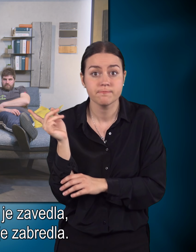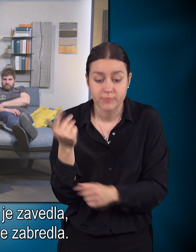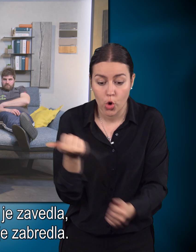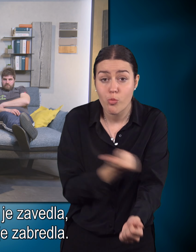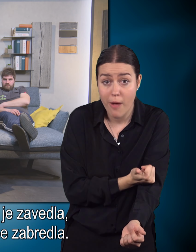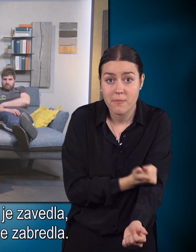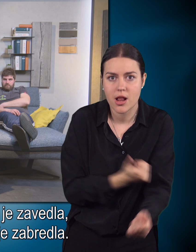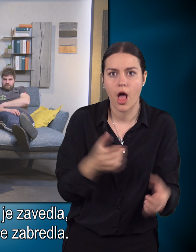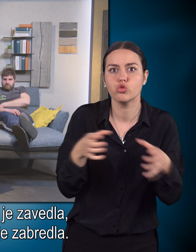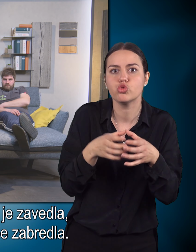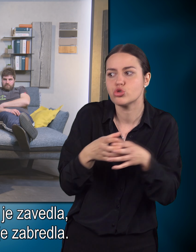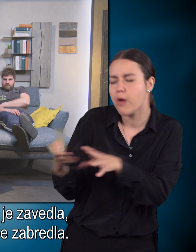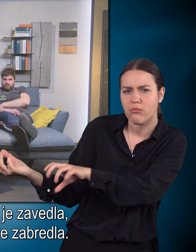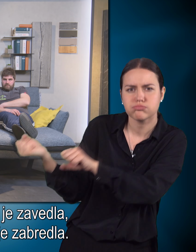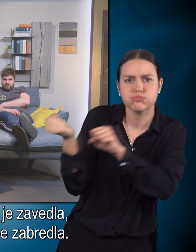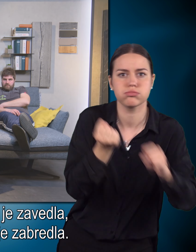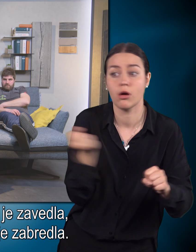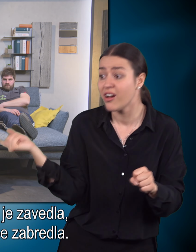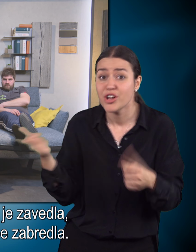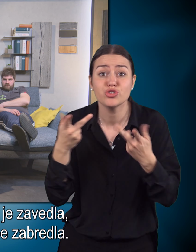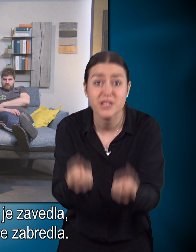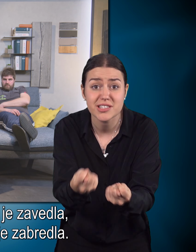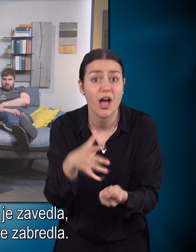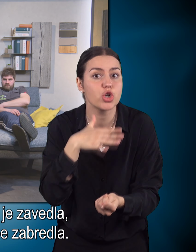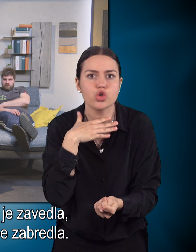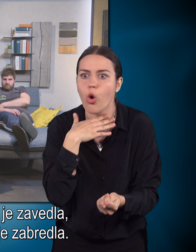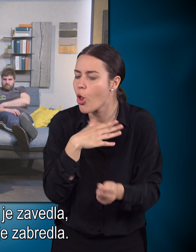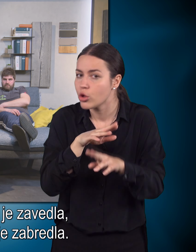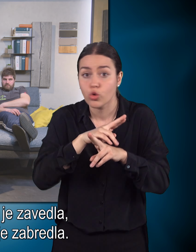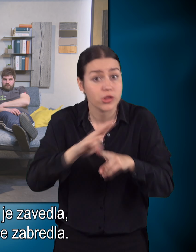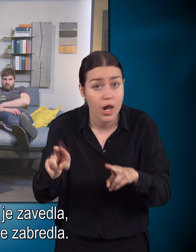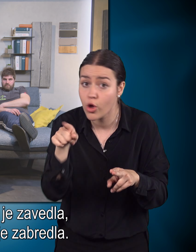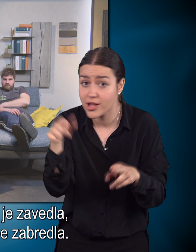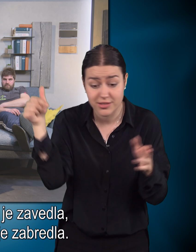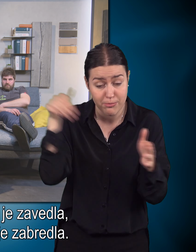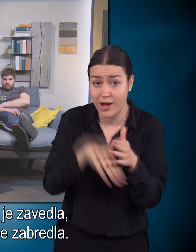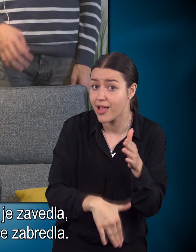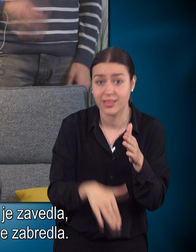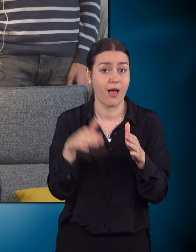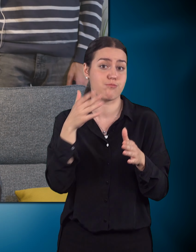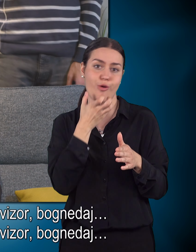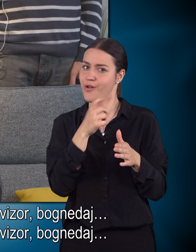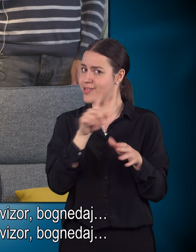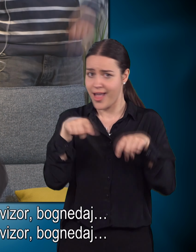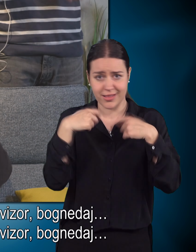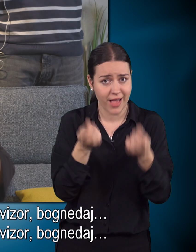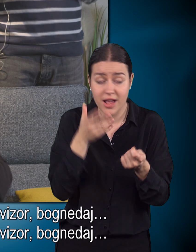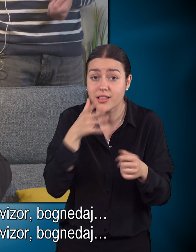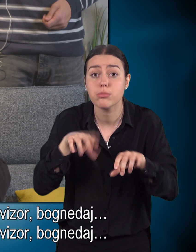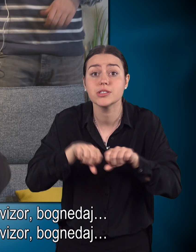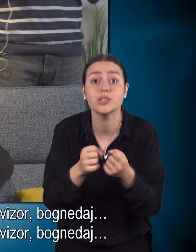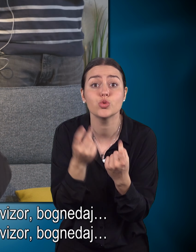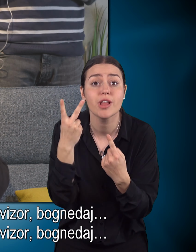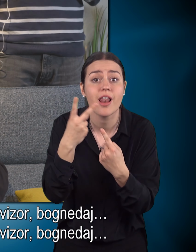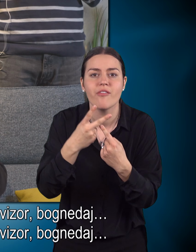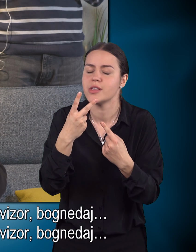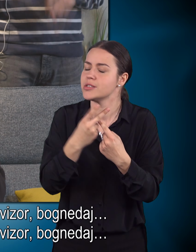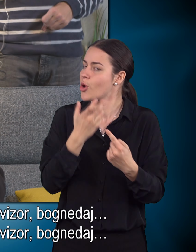Jo umamila, družba je zavedla, šprica šolo, totalno je zabredla. Bog ne daj, da bi